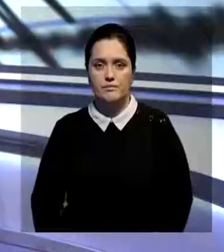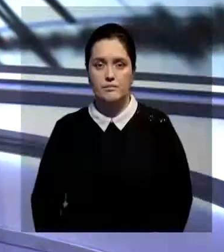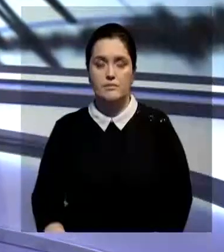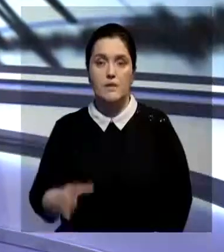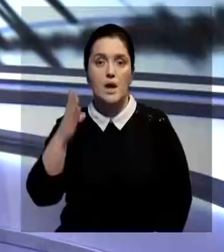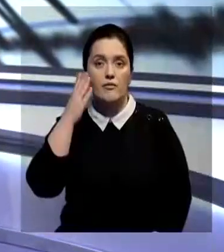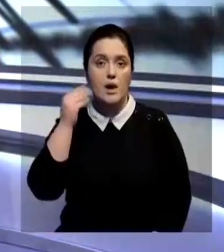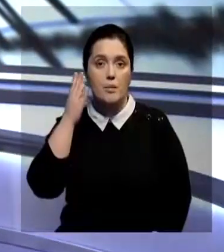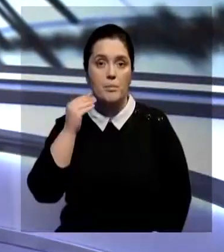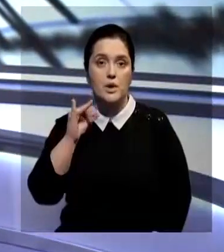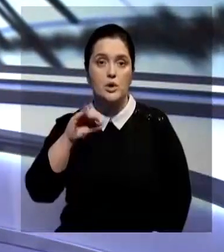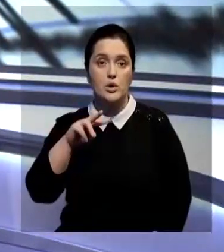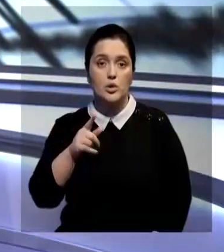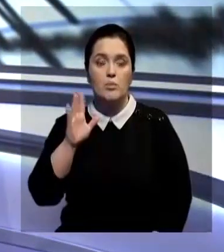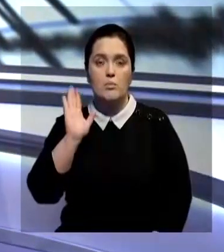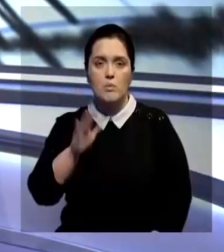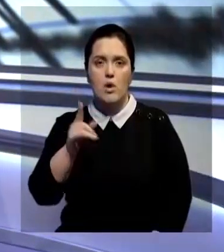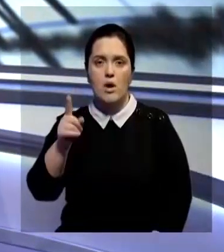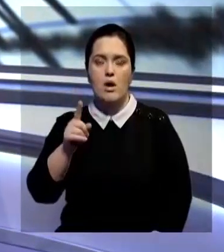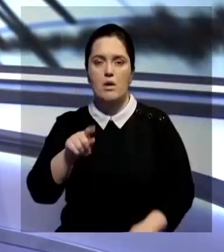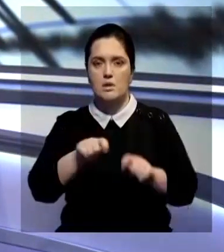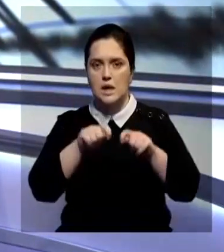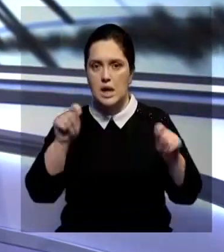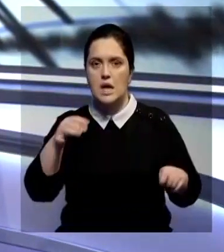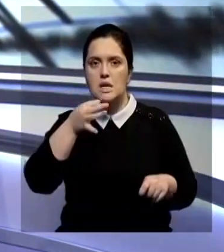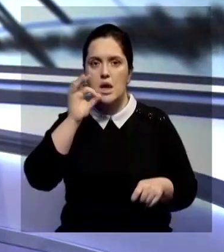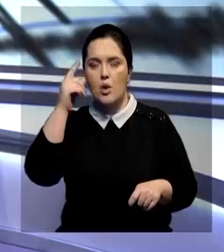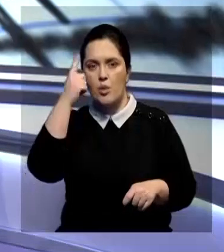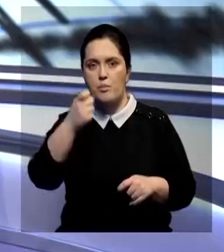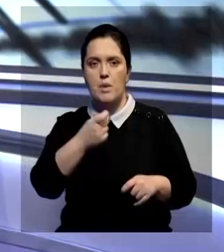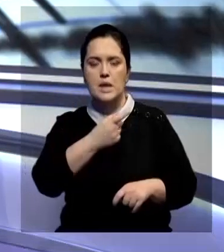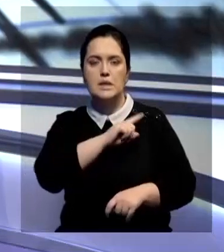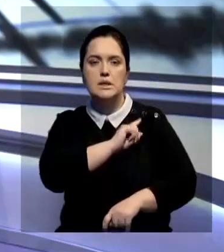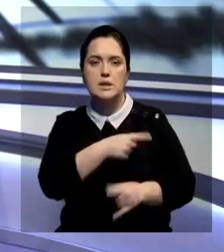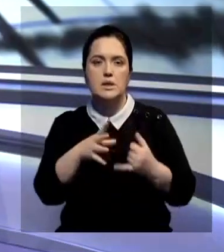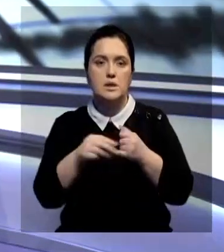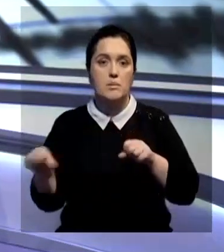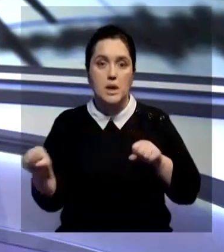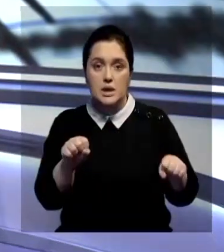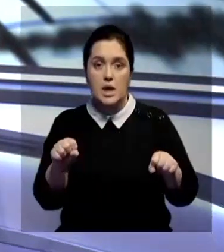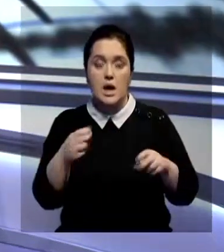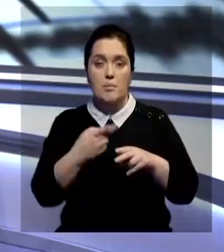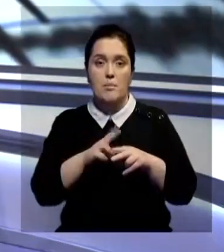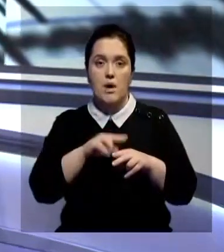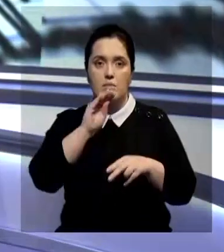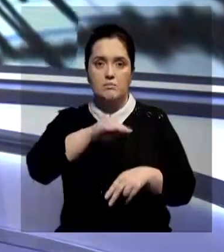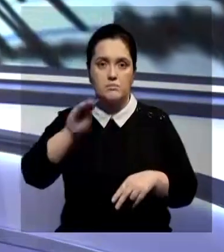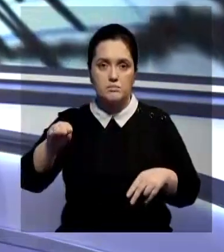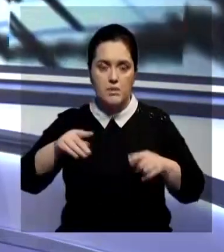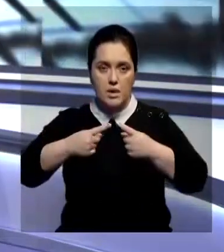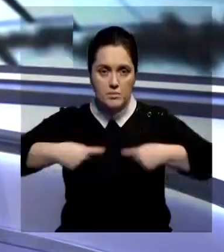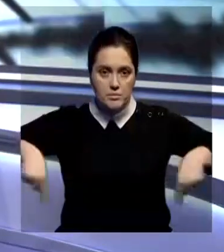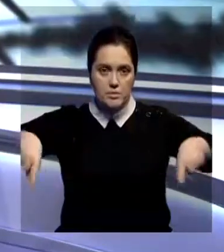В июле в Алматы запустят систему раннего оповещения о сильных землетрясениях. Благодаря сети сейсмических станций вокруг